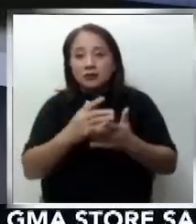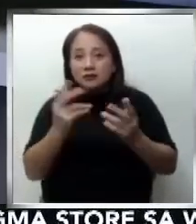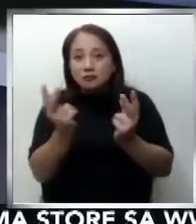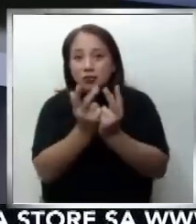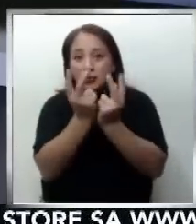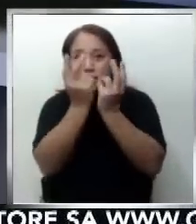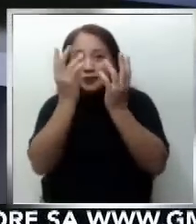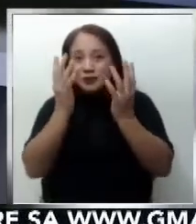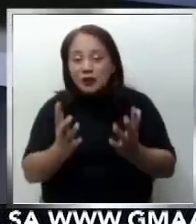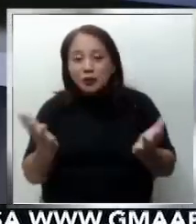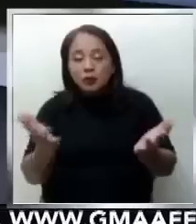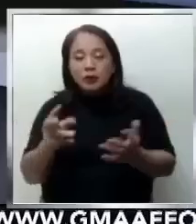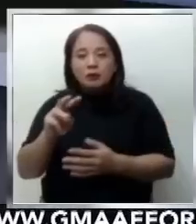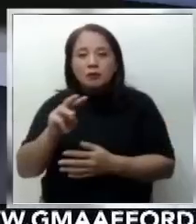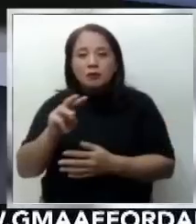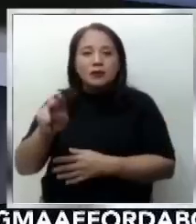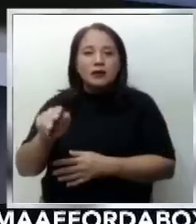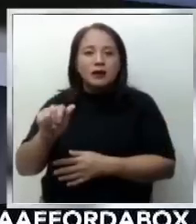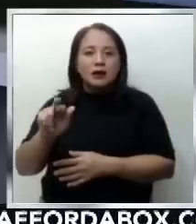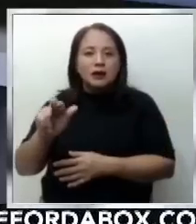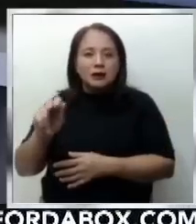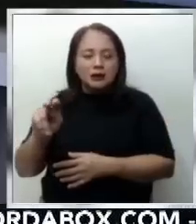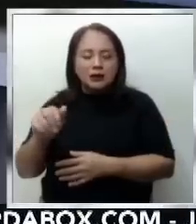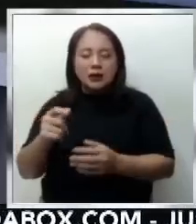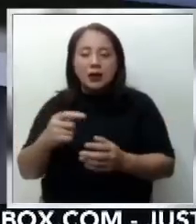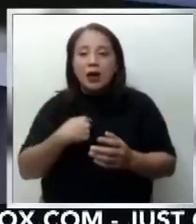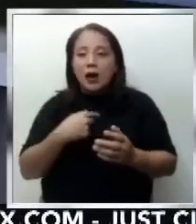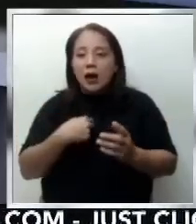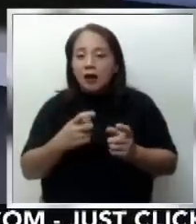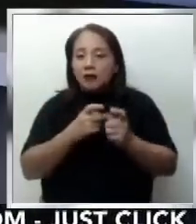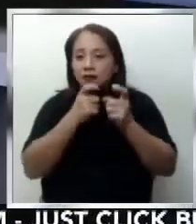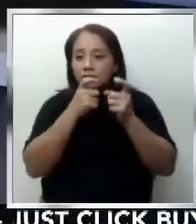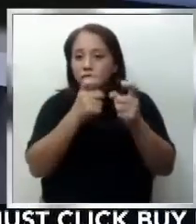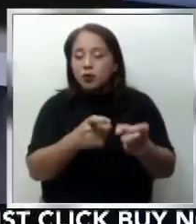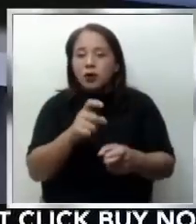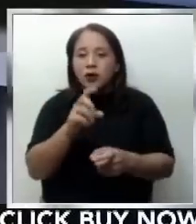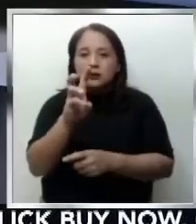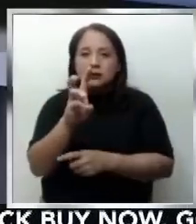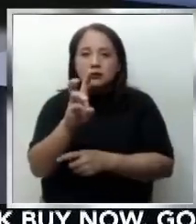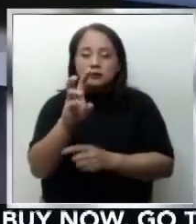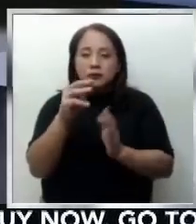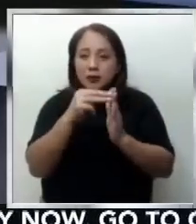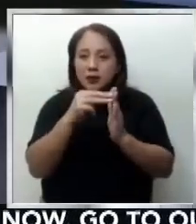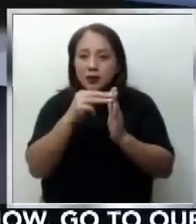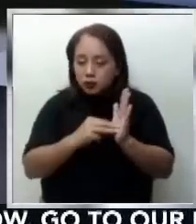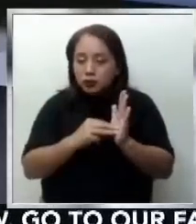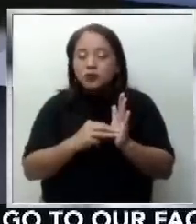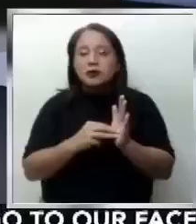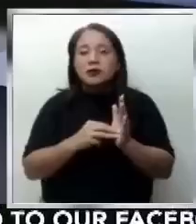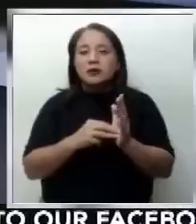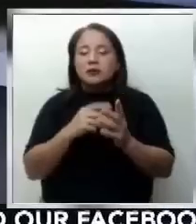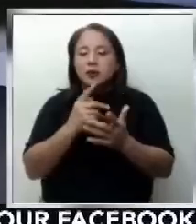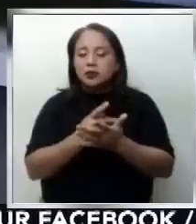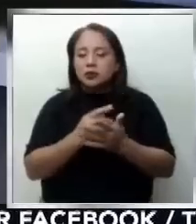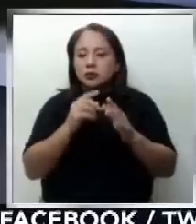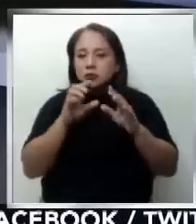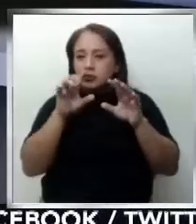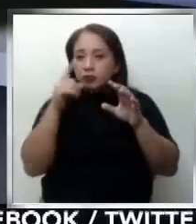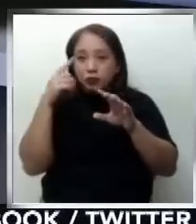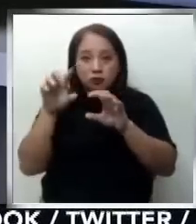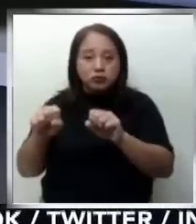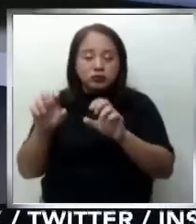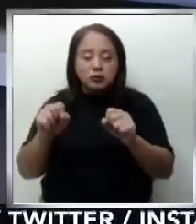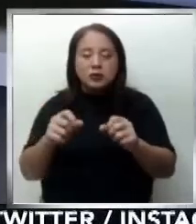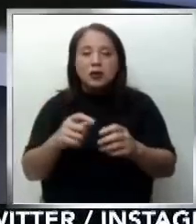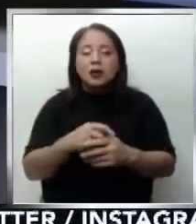Arena. Matapos mag-alok ng pabuyang 6 na milyong piso para sa kanilang ikadarakip, nilabas na rin ng pulisya ang kanilang